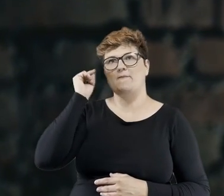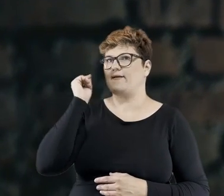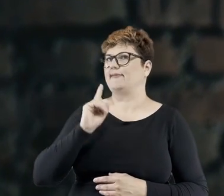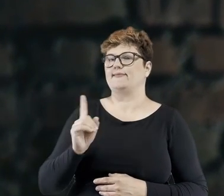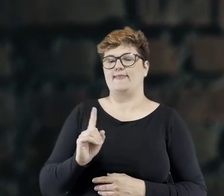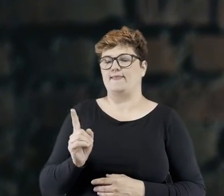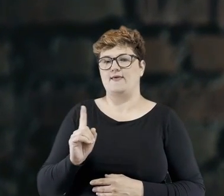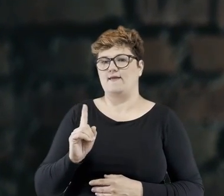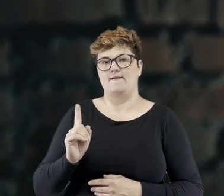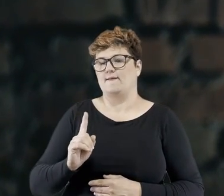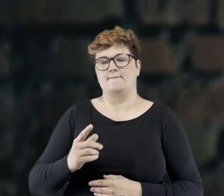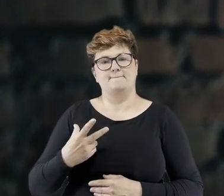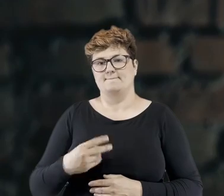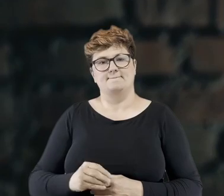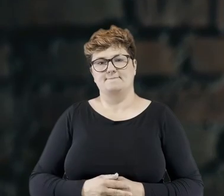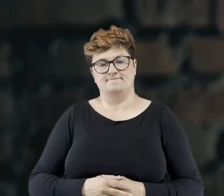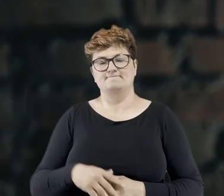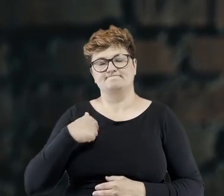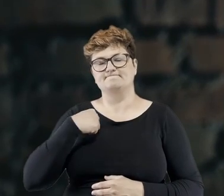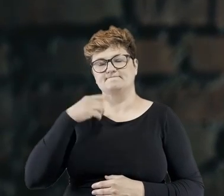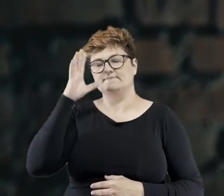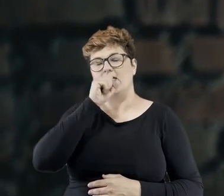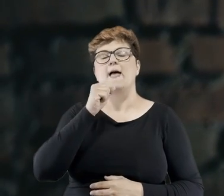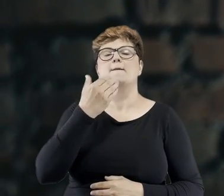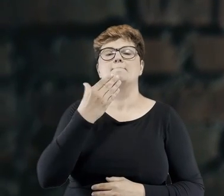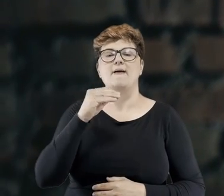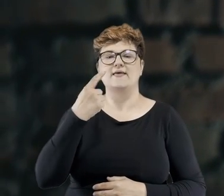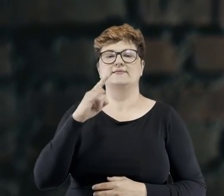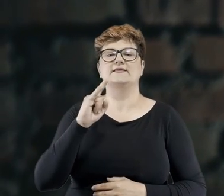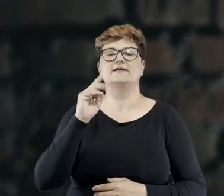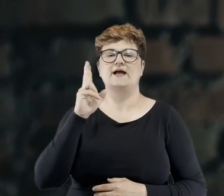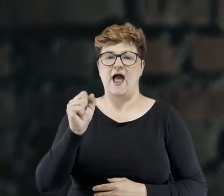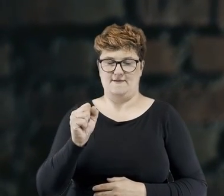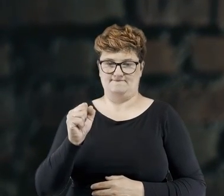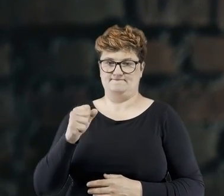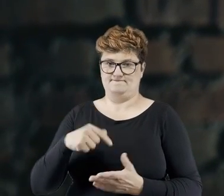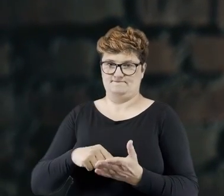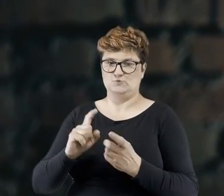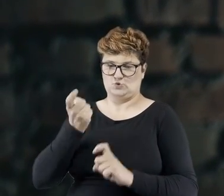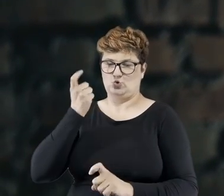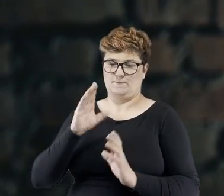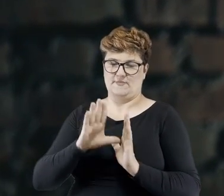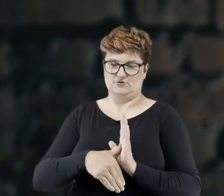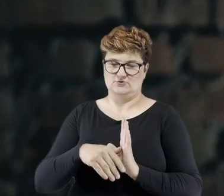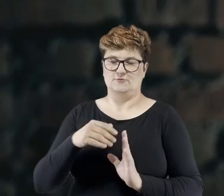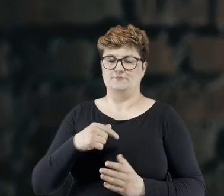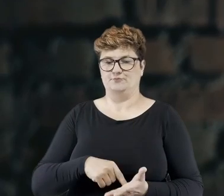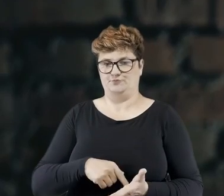jest... Nie, Zakopane nie. Ja zapomniałam. Medyka. Oni byli z Medyki.